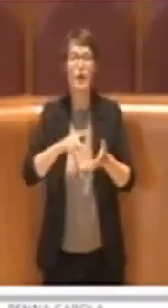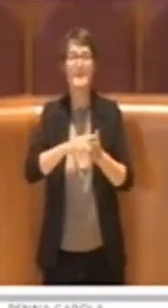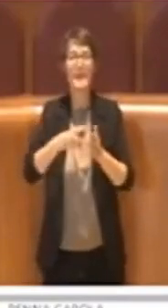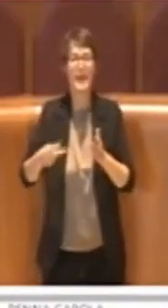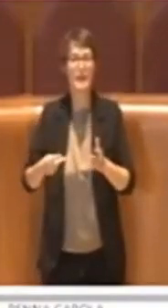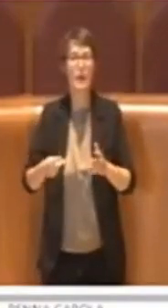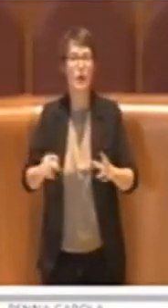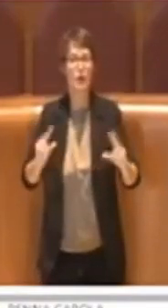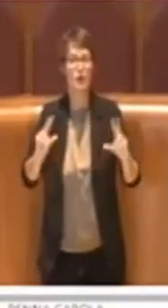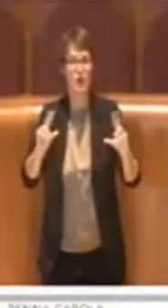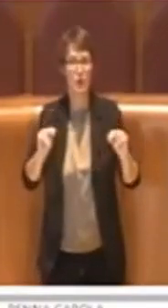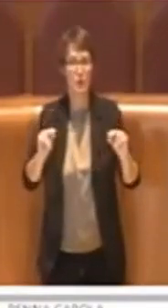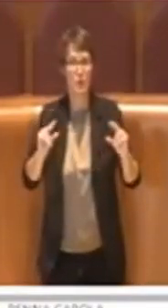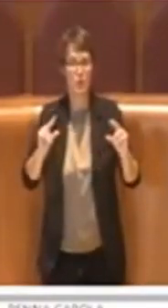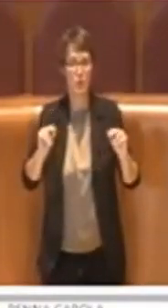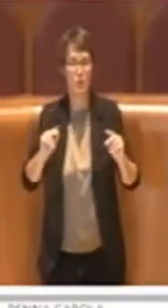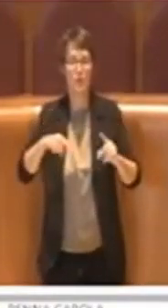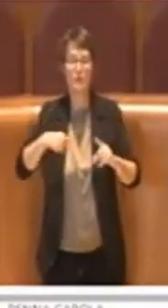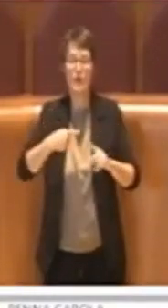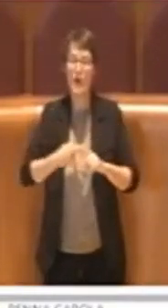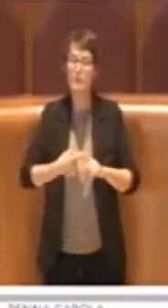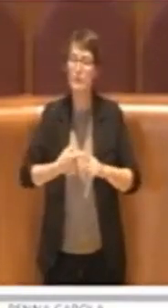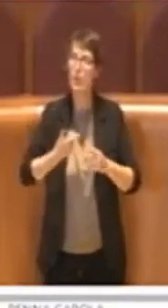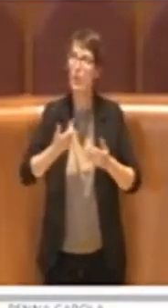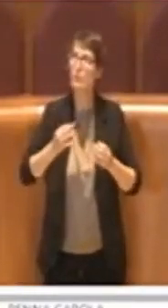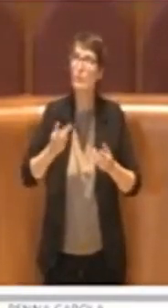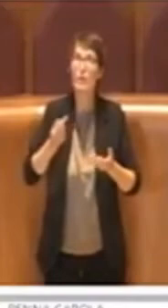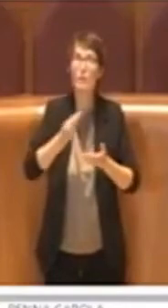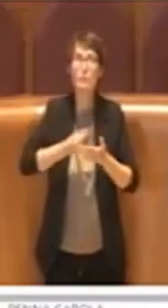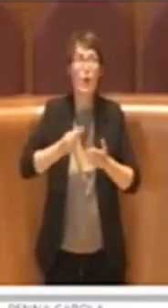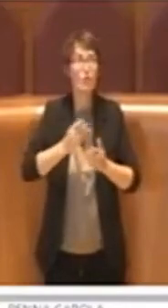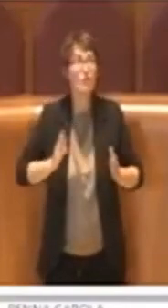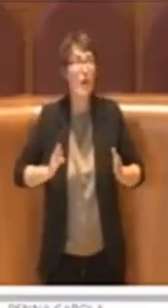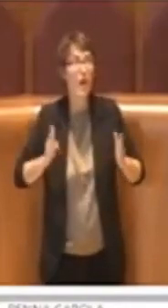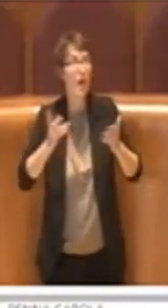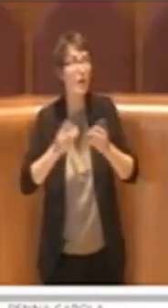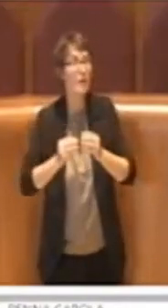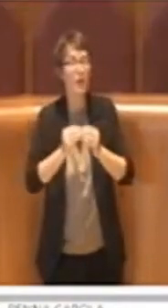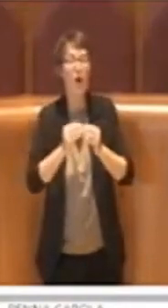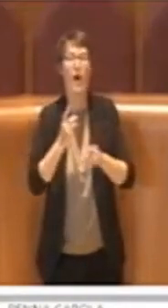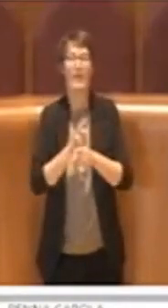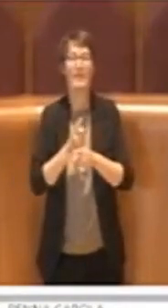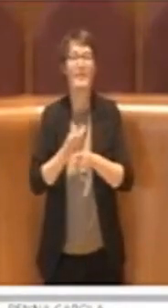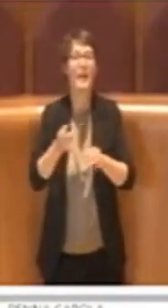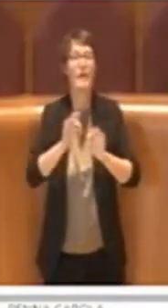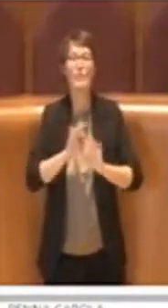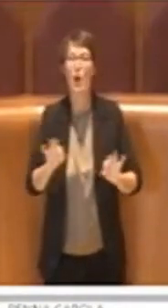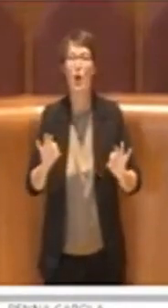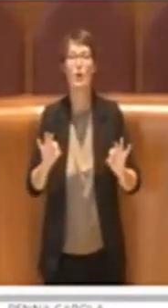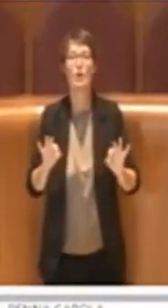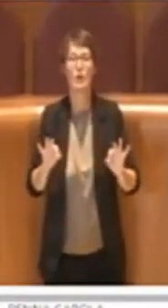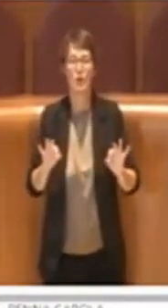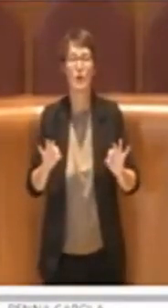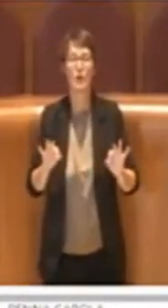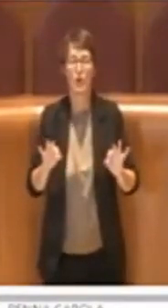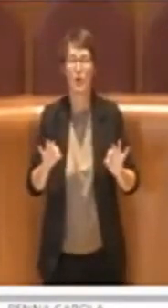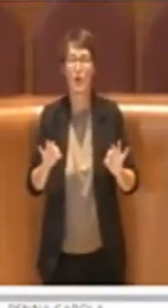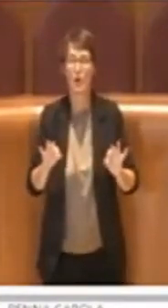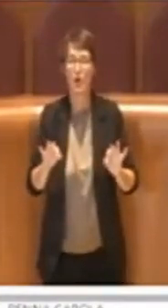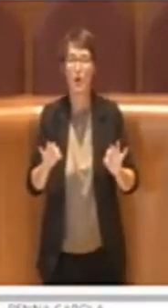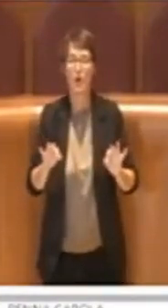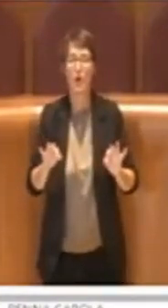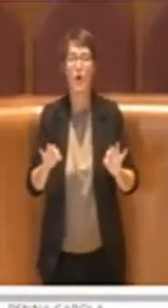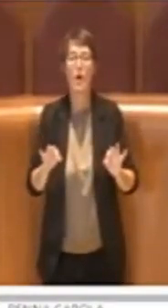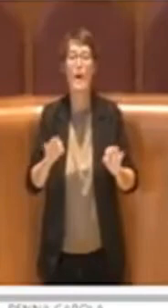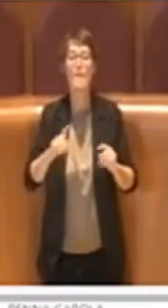nella definizione delle architetture impiantistiche si prevedano le necessarie predisposizioni per la successiva